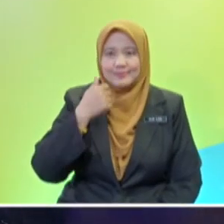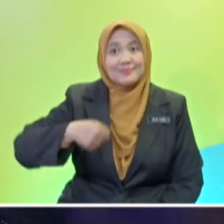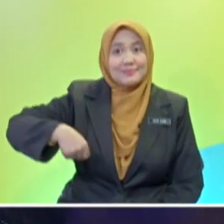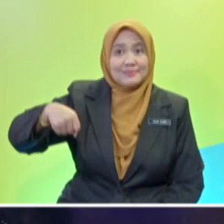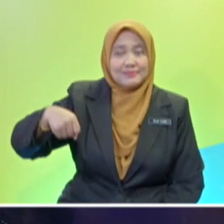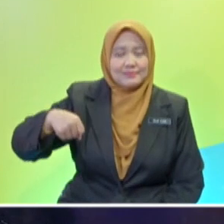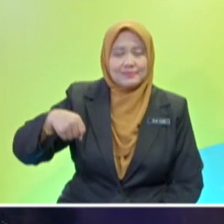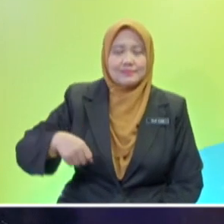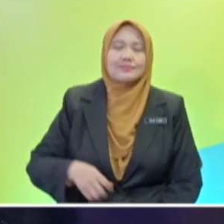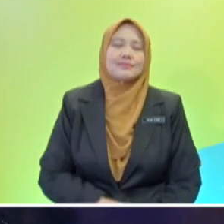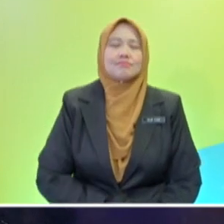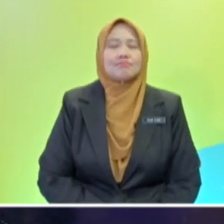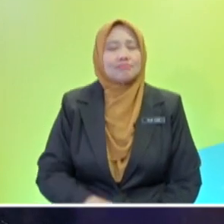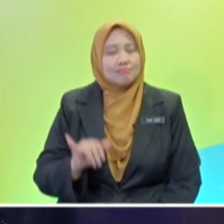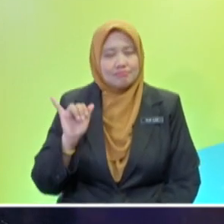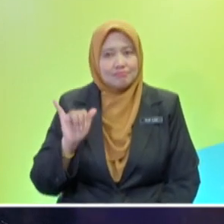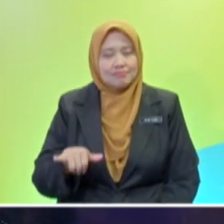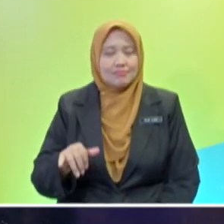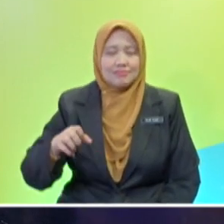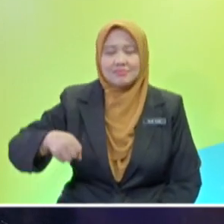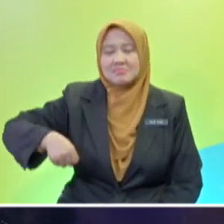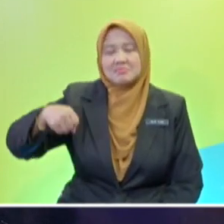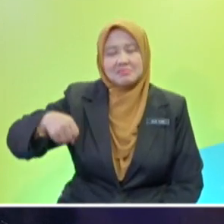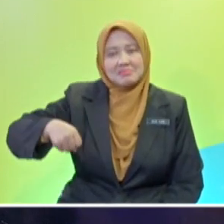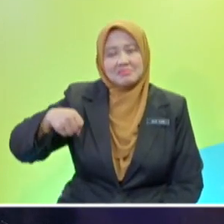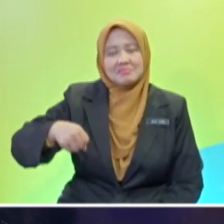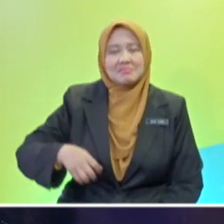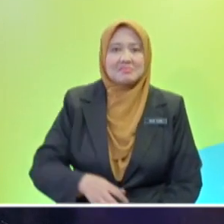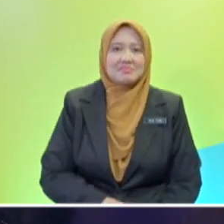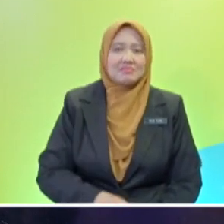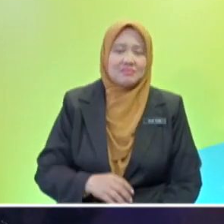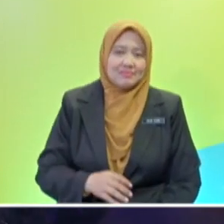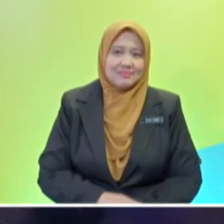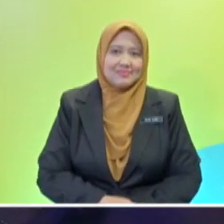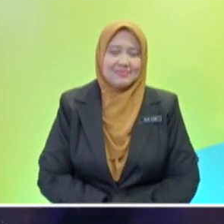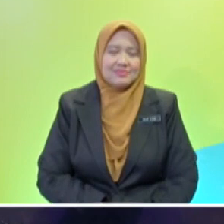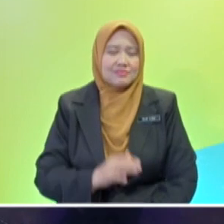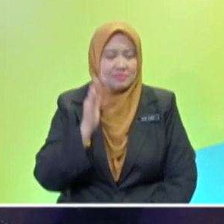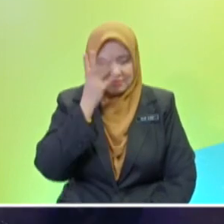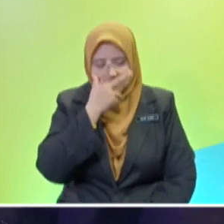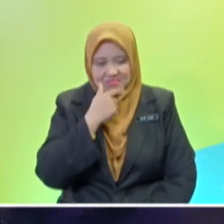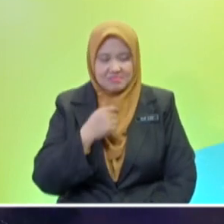memang cantik lah Mbak Iso nya hari jadi istri saya numbuh yang ke A1 Wah